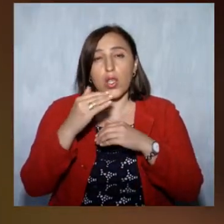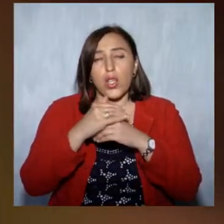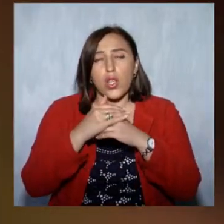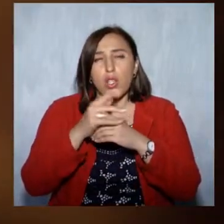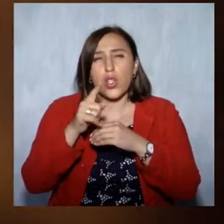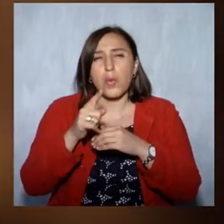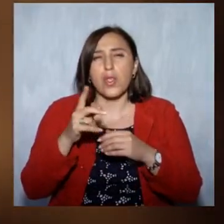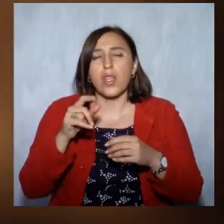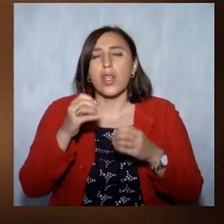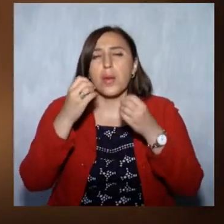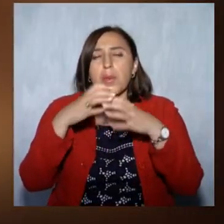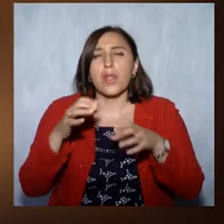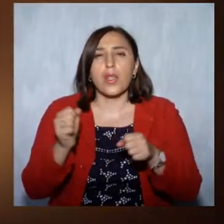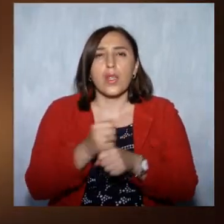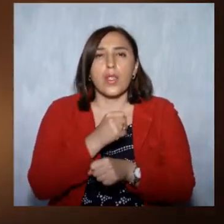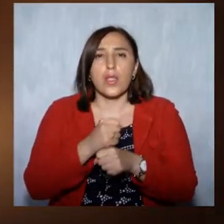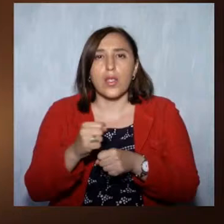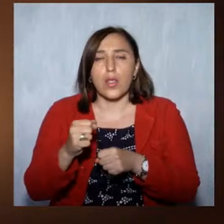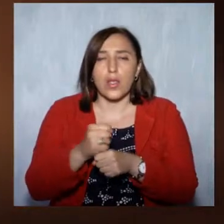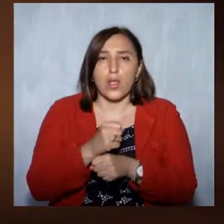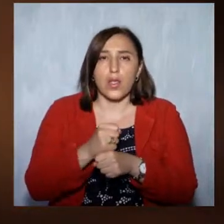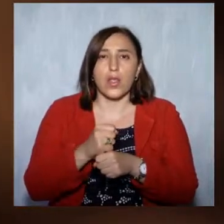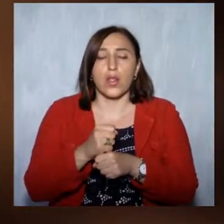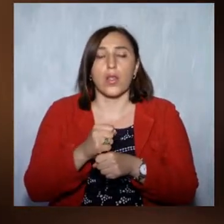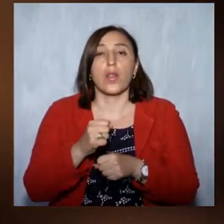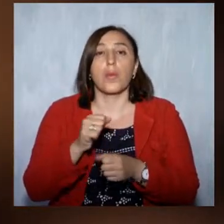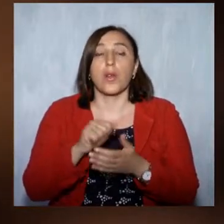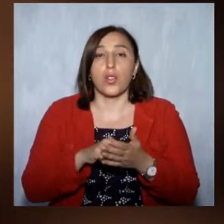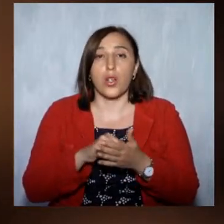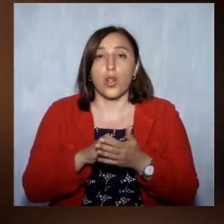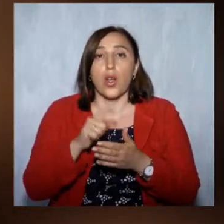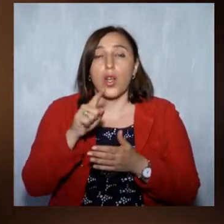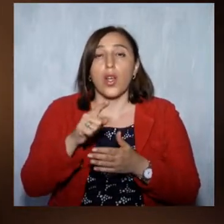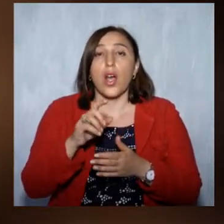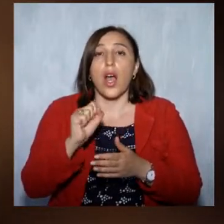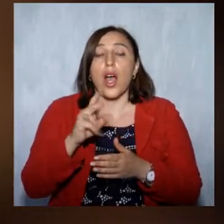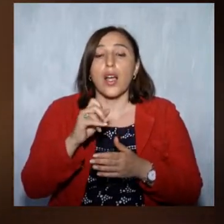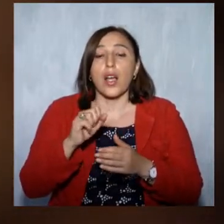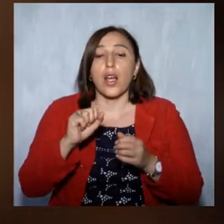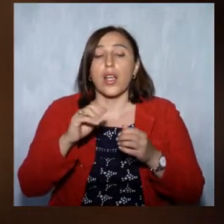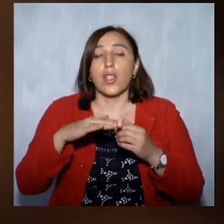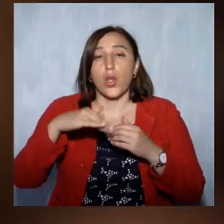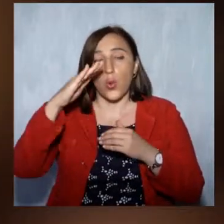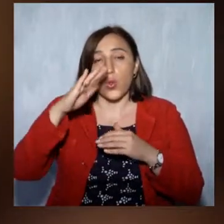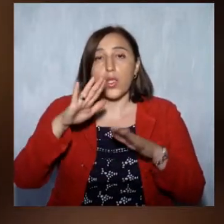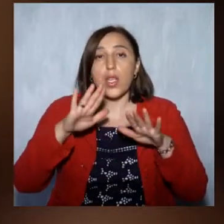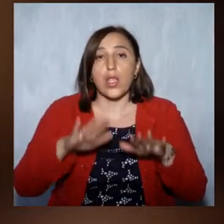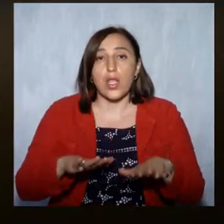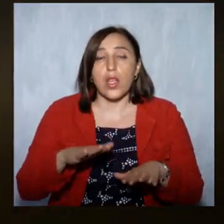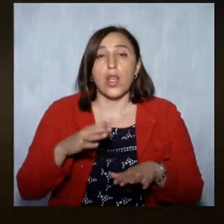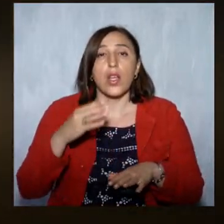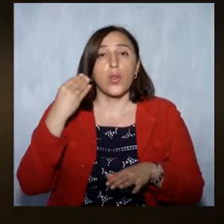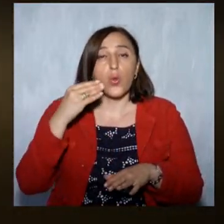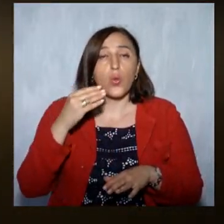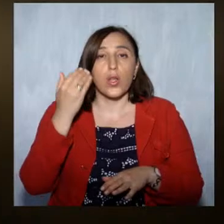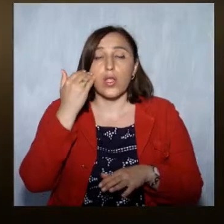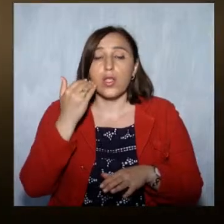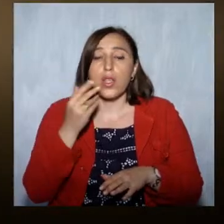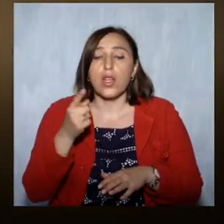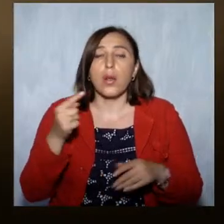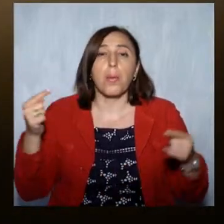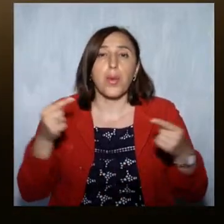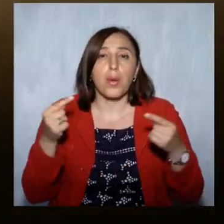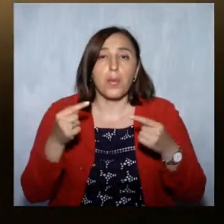զանգվածային անկարգություններին մասնակցելու կասկածանքով։ Անկարայի հյուսիսային արվարձաններում տեղացի թուրքերի եւ սիրիացի ներգաղթյալների միջև